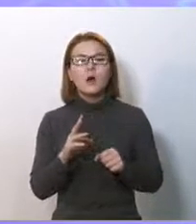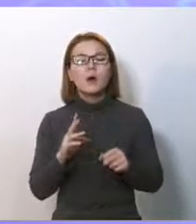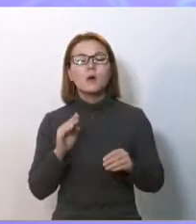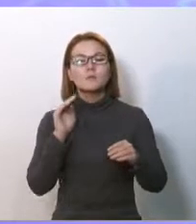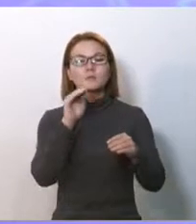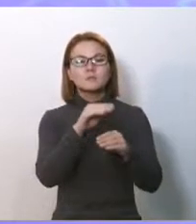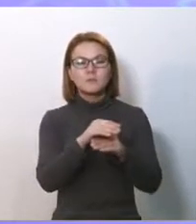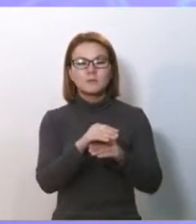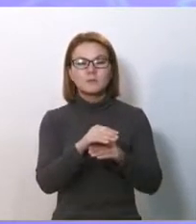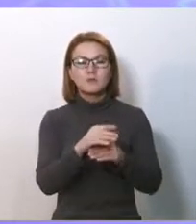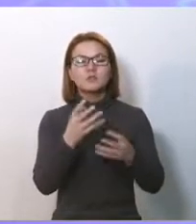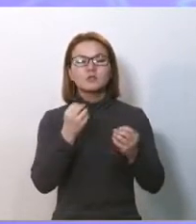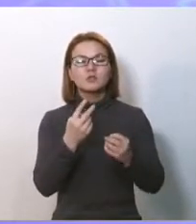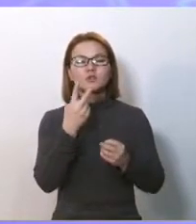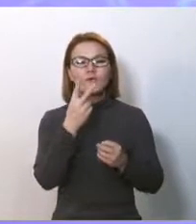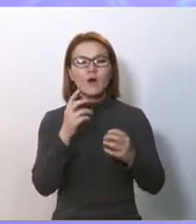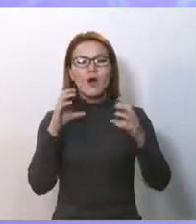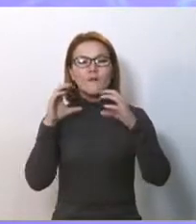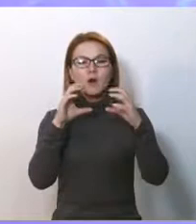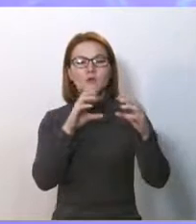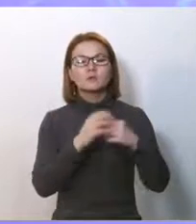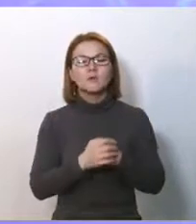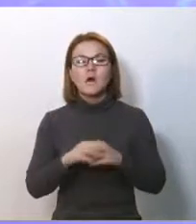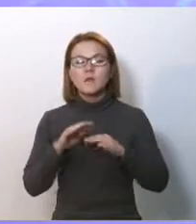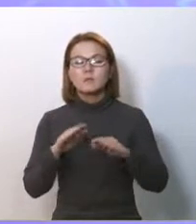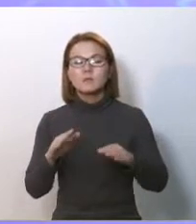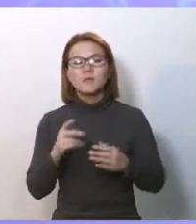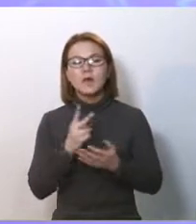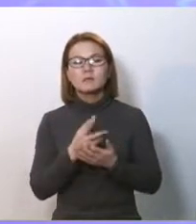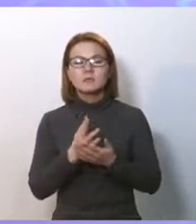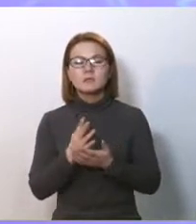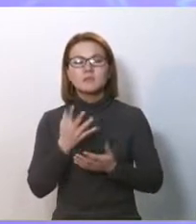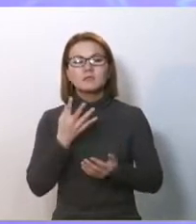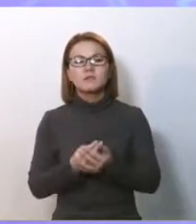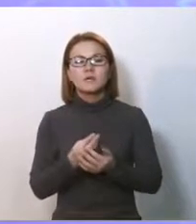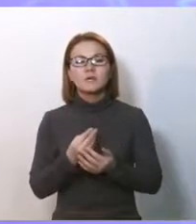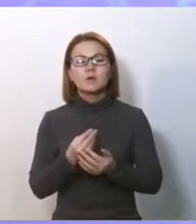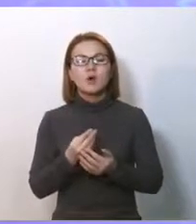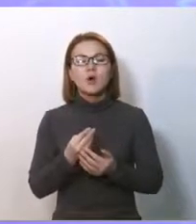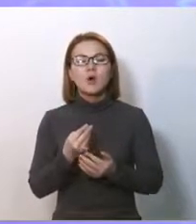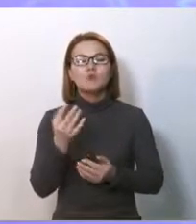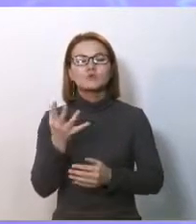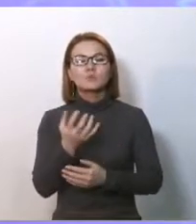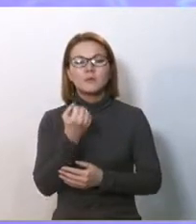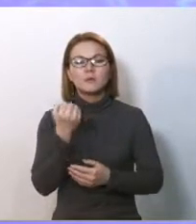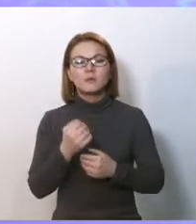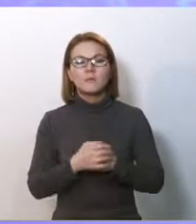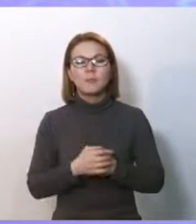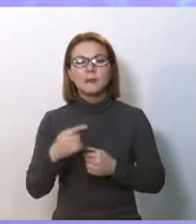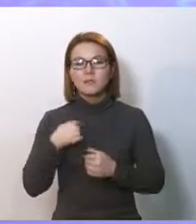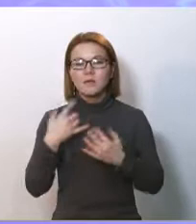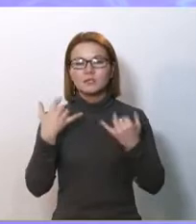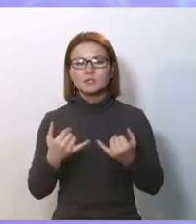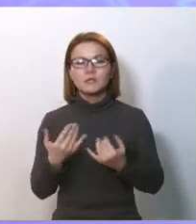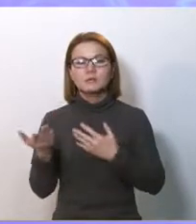Присоединят еще 2 вагона. Ребята, оцените свои успехи. Я